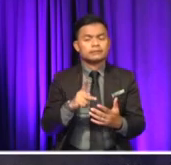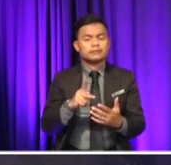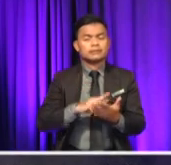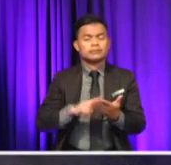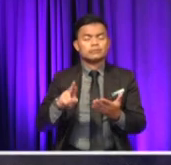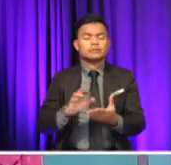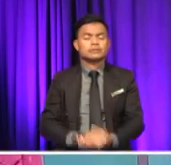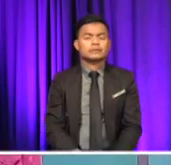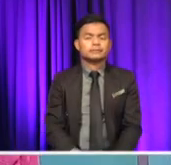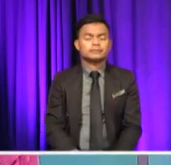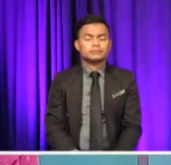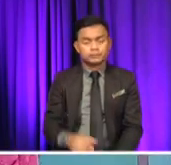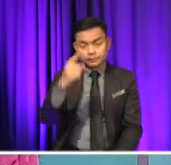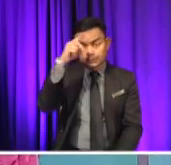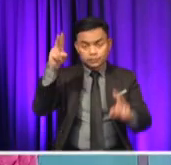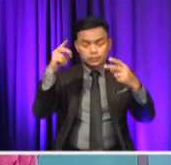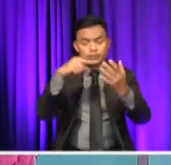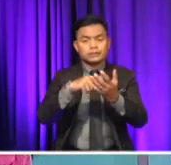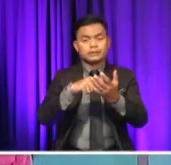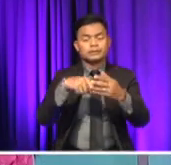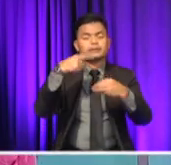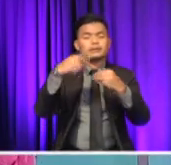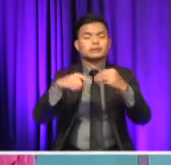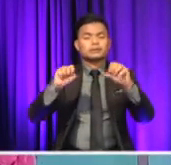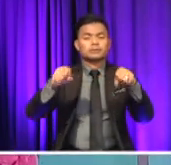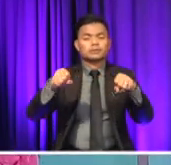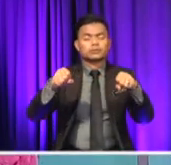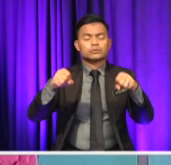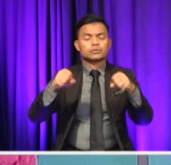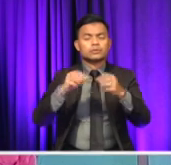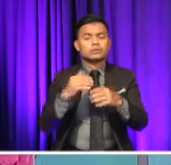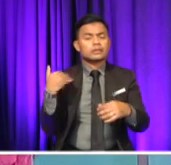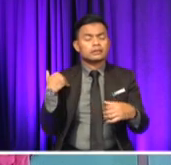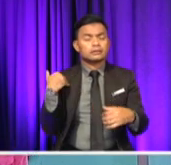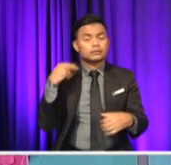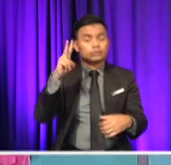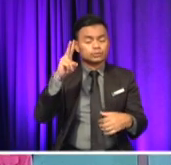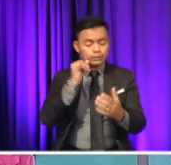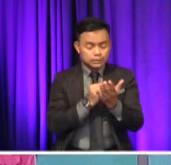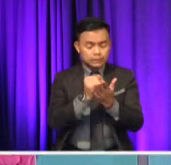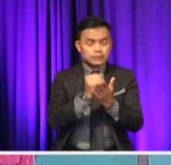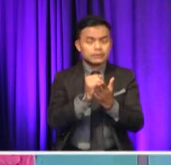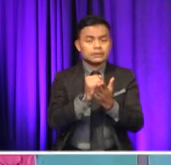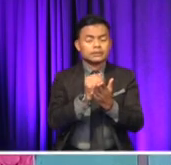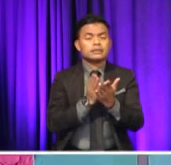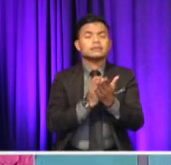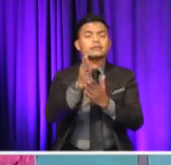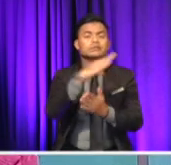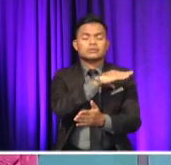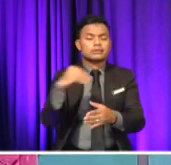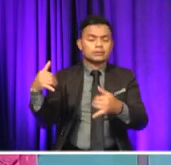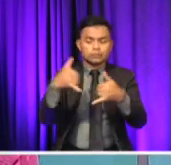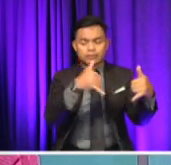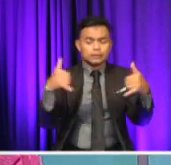Oke Terangkan tadi tentang motto Oke moto ada dua jenis motto arus terus dan moto arus ulang alik